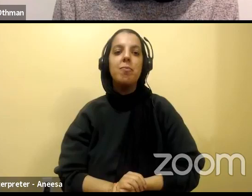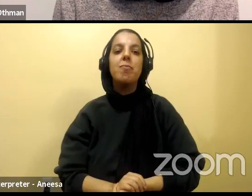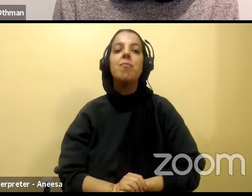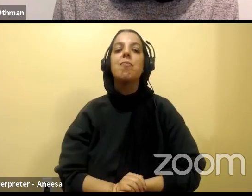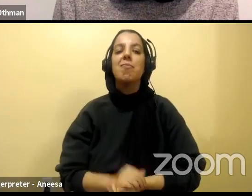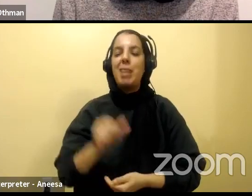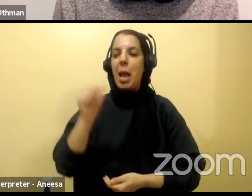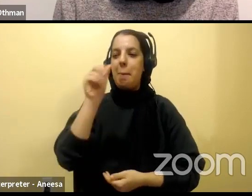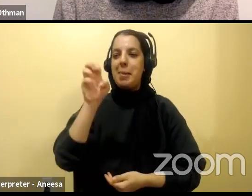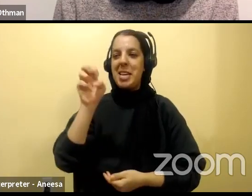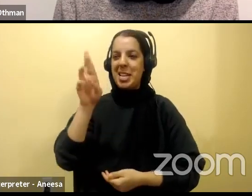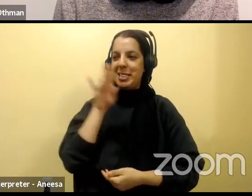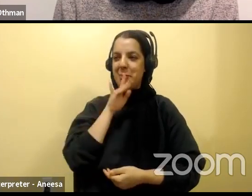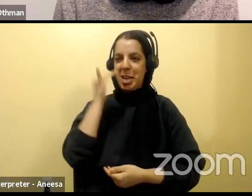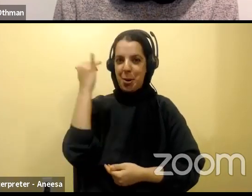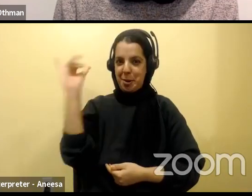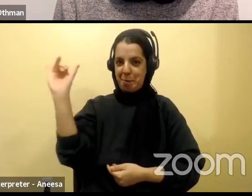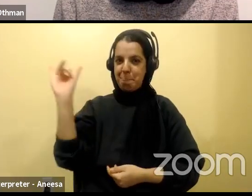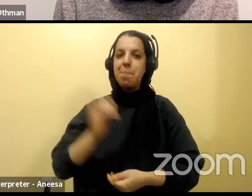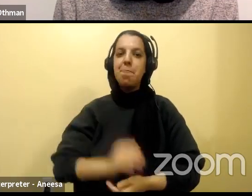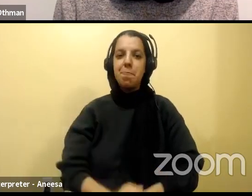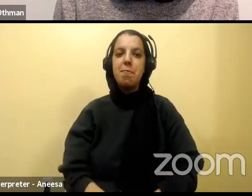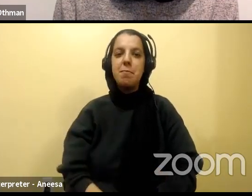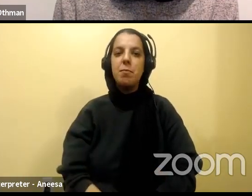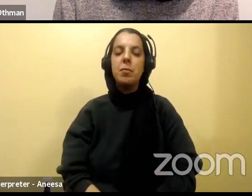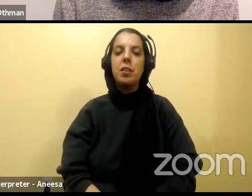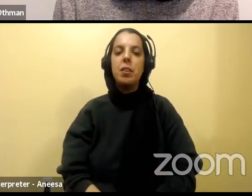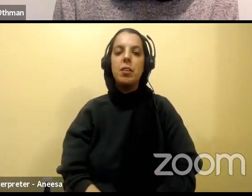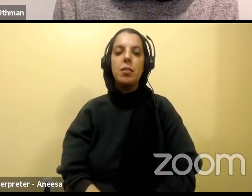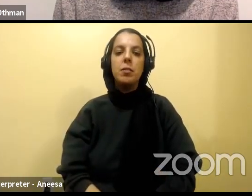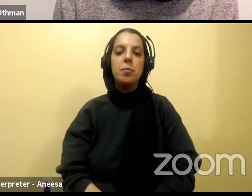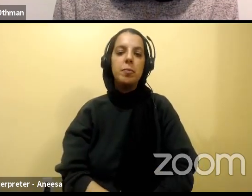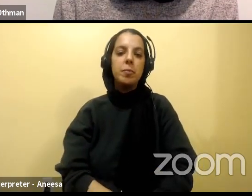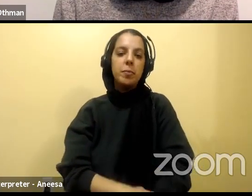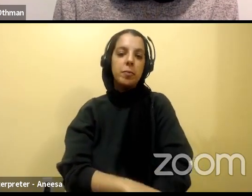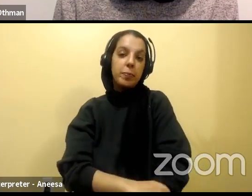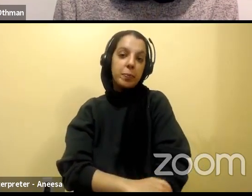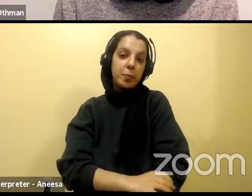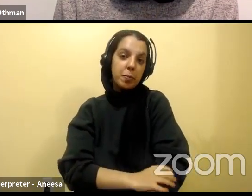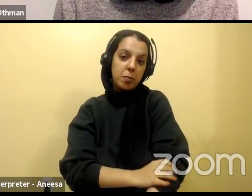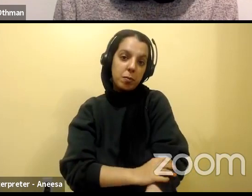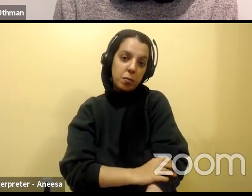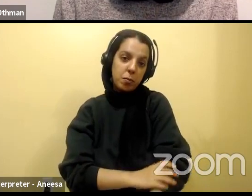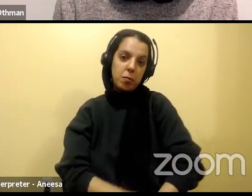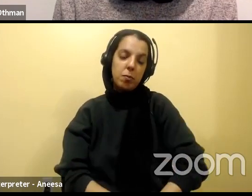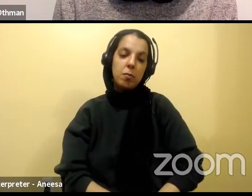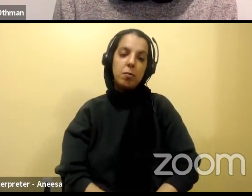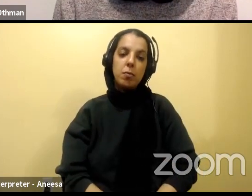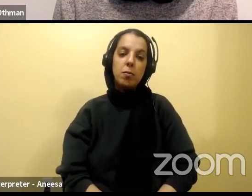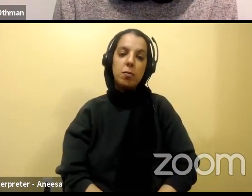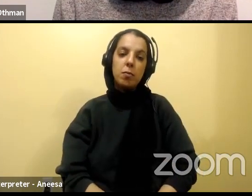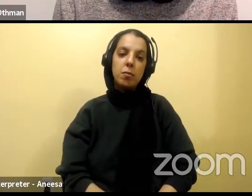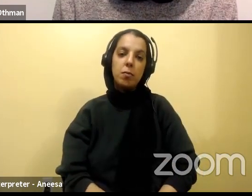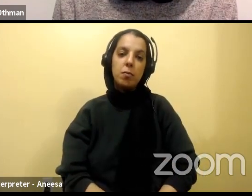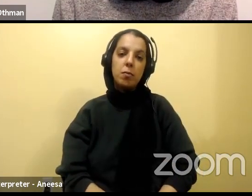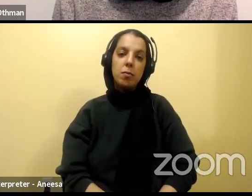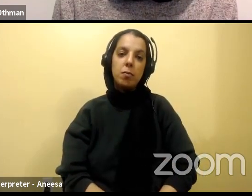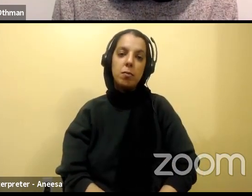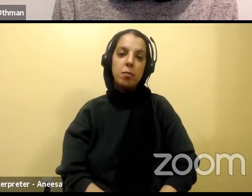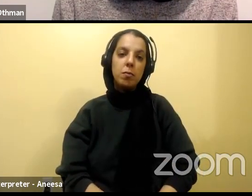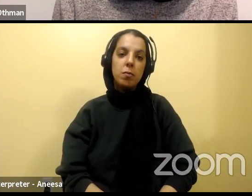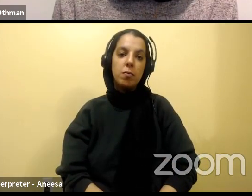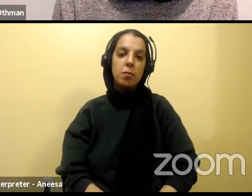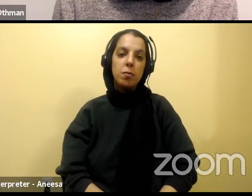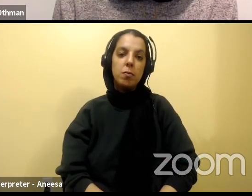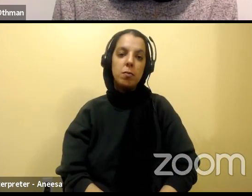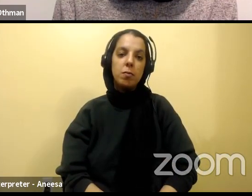مسلمة، ما هي التحديات الاجتماعية اللي واجهتك بخوض هذه التجربة المميزة خلال الهجرة من سوريا لكندا وبعد